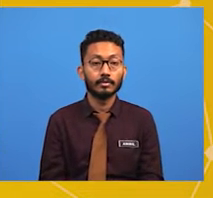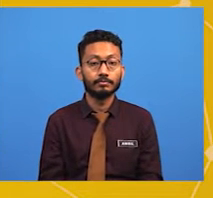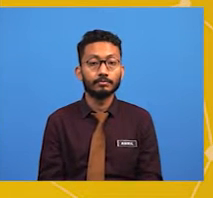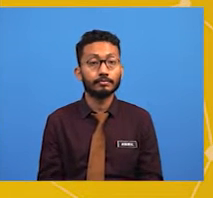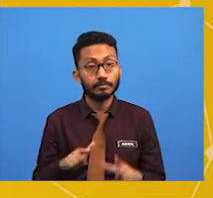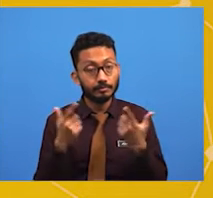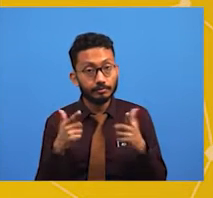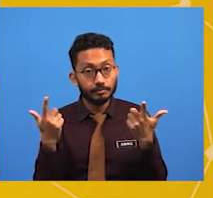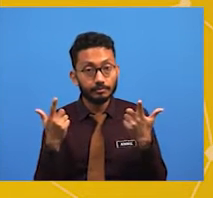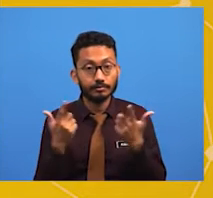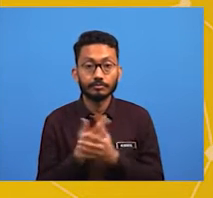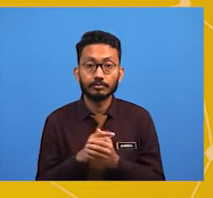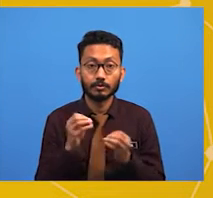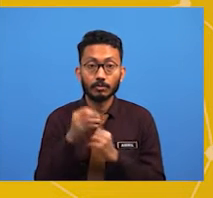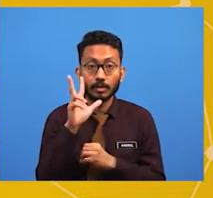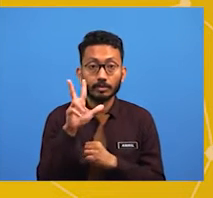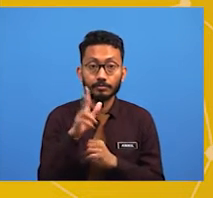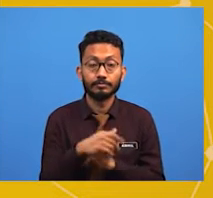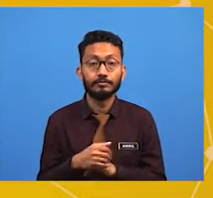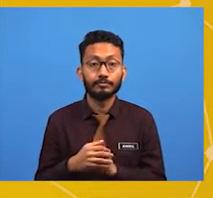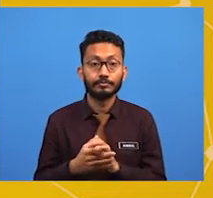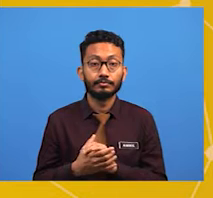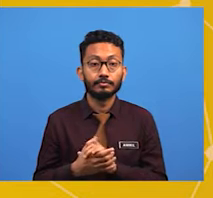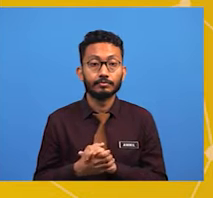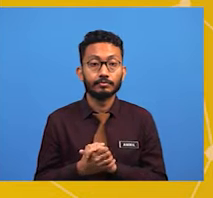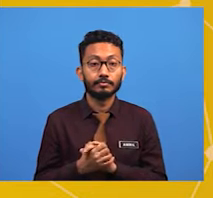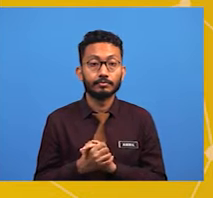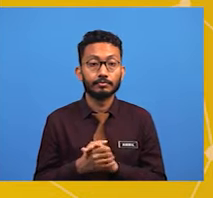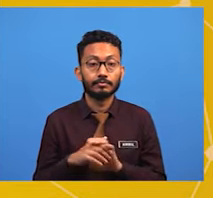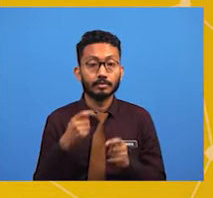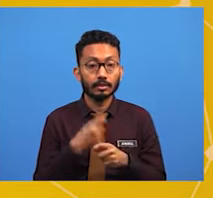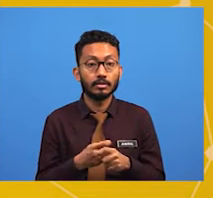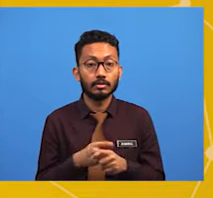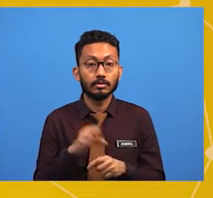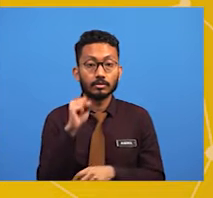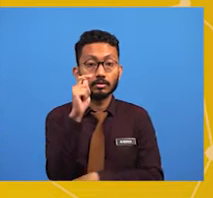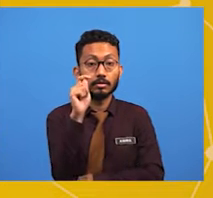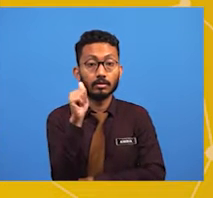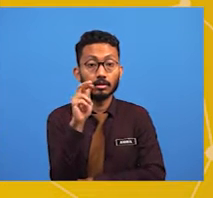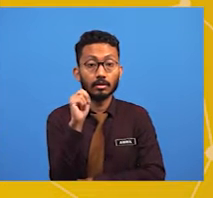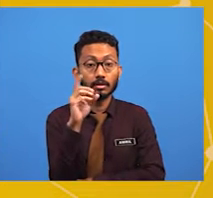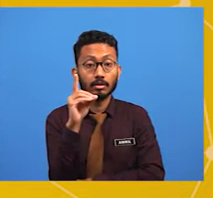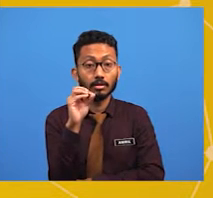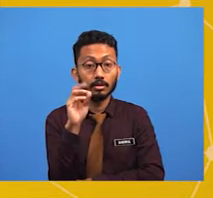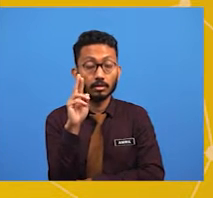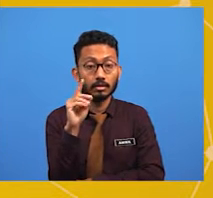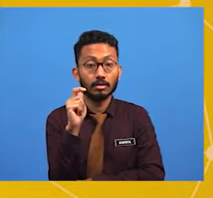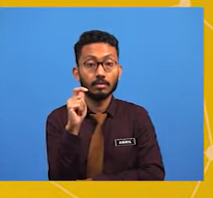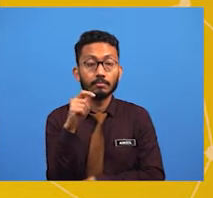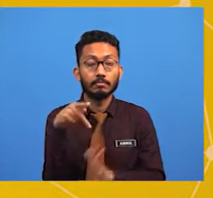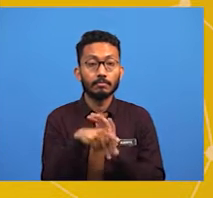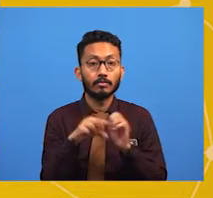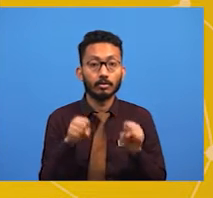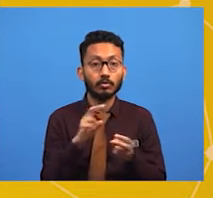Manakala ciri yang ketiga ialah standard penggunaan nilai. Pemboleh ubah